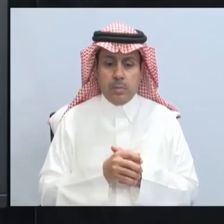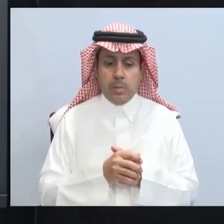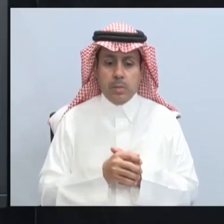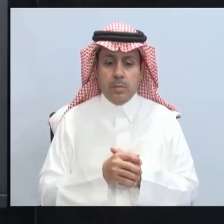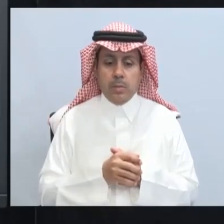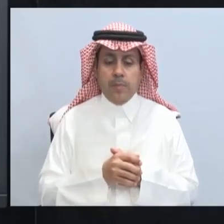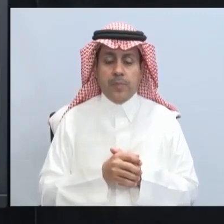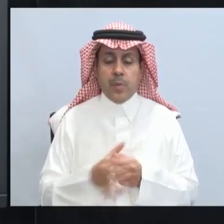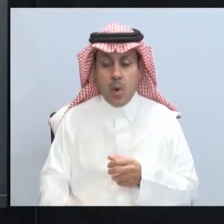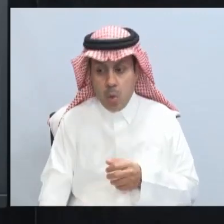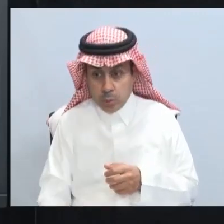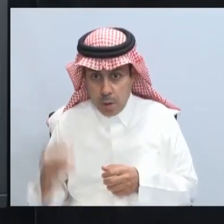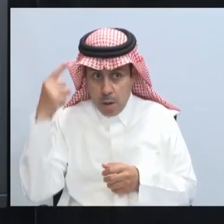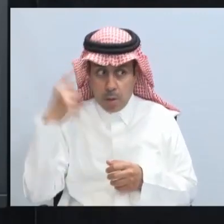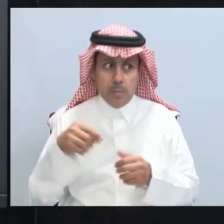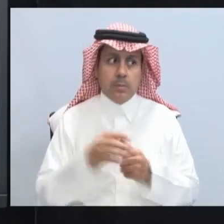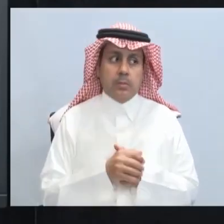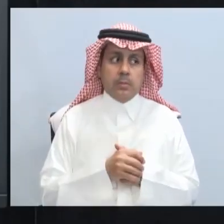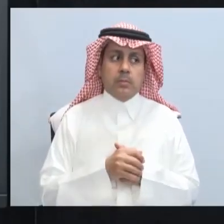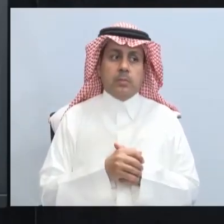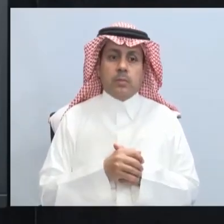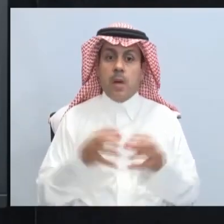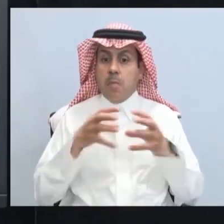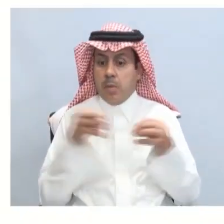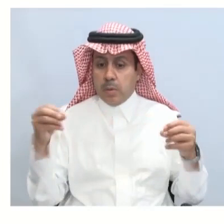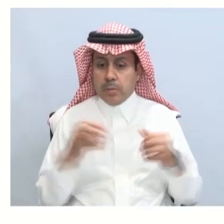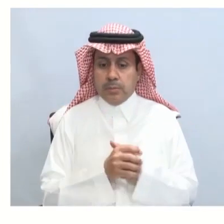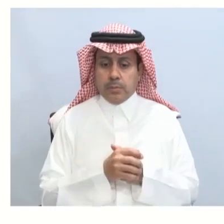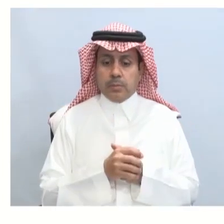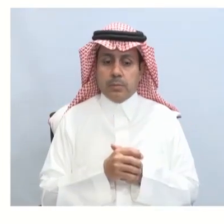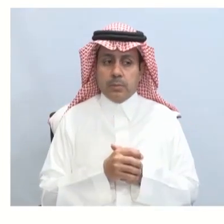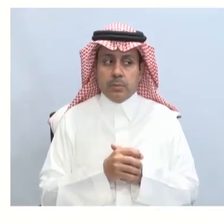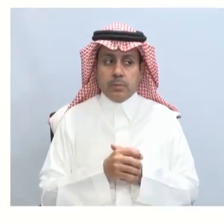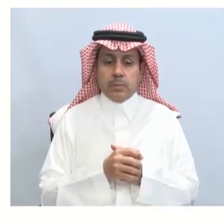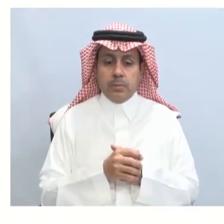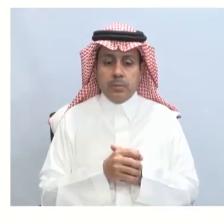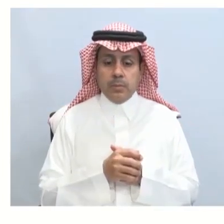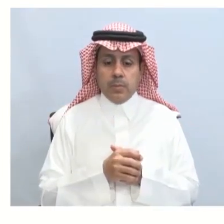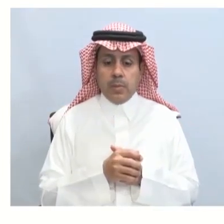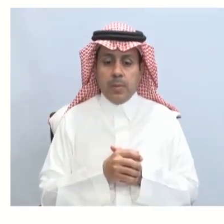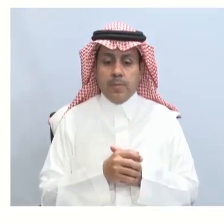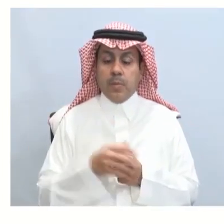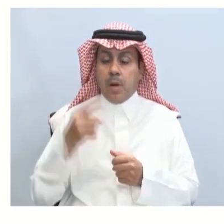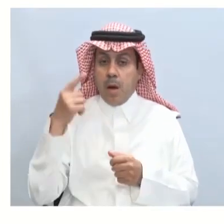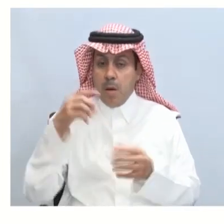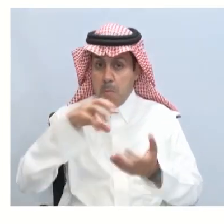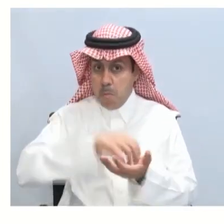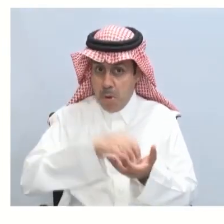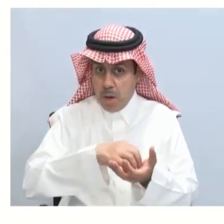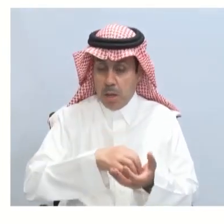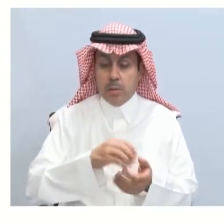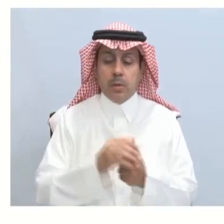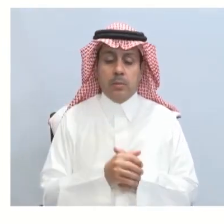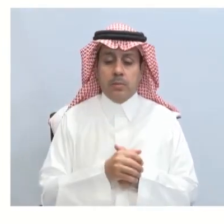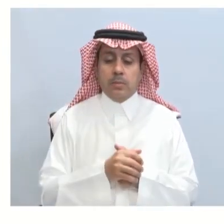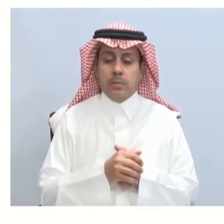اللقطه المتعلقه بالحرم ما المراد بهذا المصطلح المراد بالحرم اولا حرم مكه شرفها الله